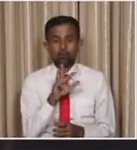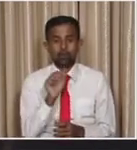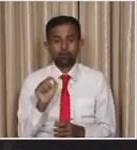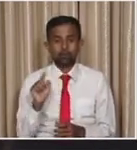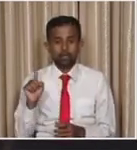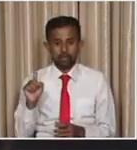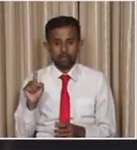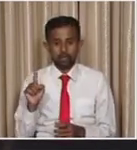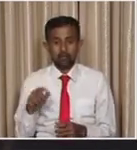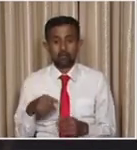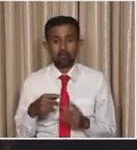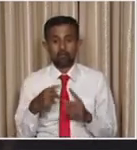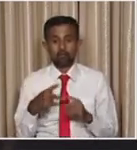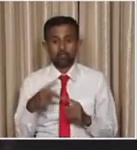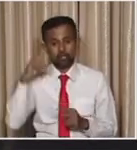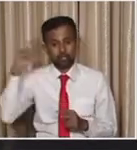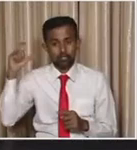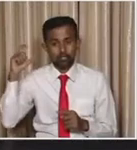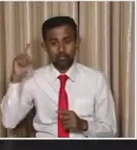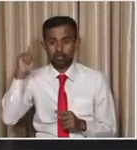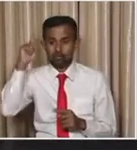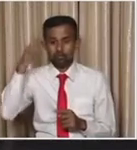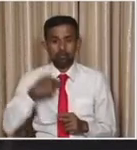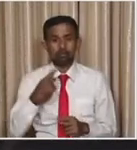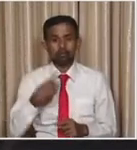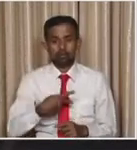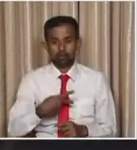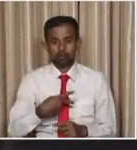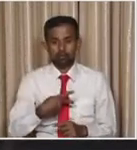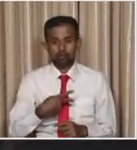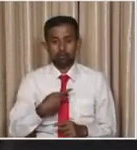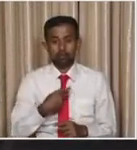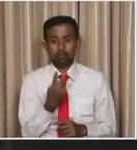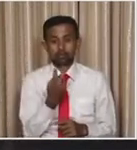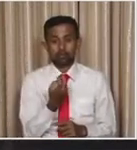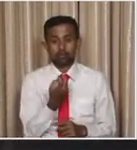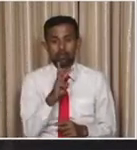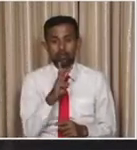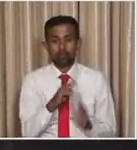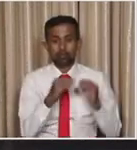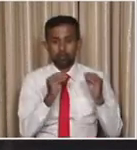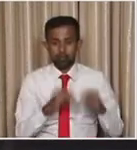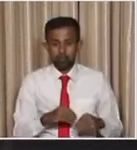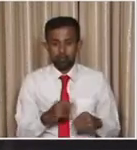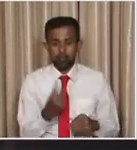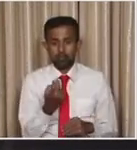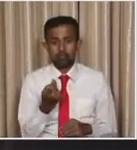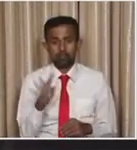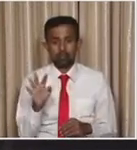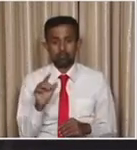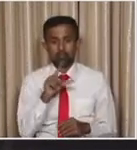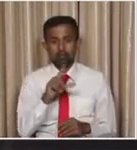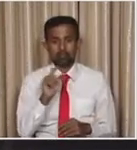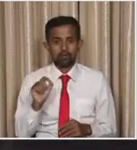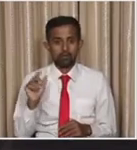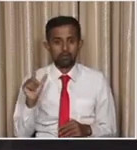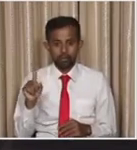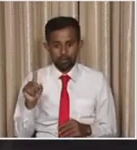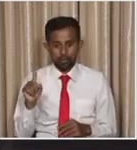අපි දෙවැනි උනේ චීනයට විතරයි. 2013 අපි ටිකක් වැටුණා. 2014 7.1%.